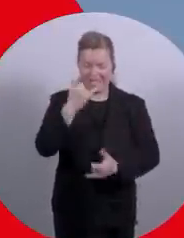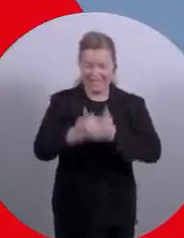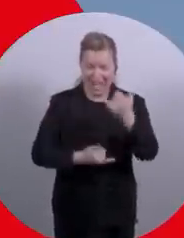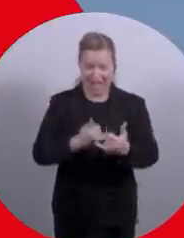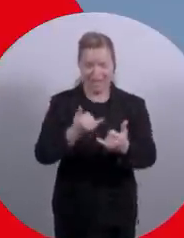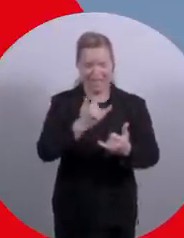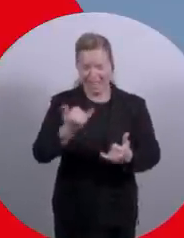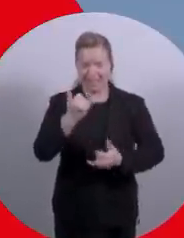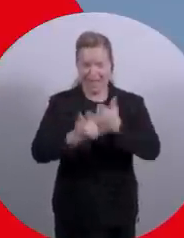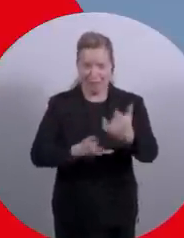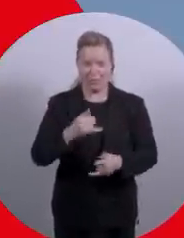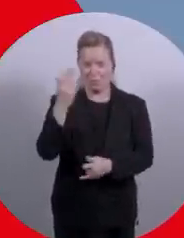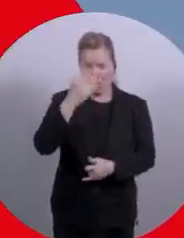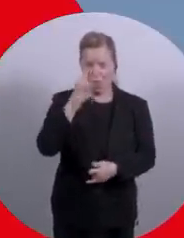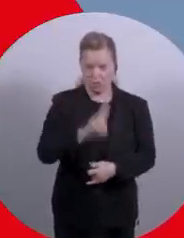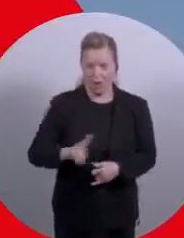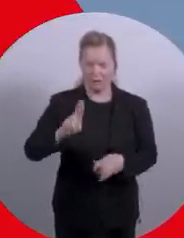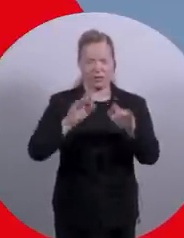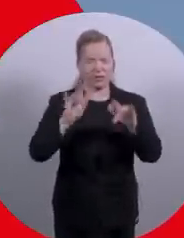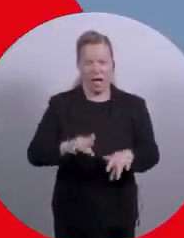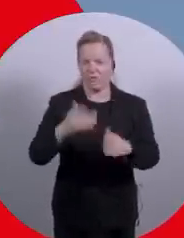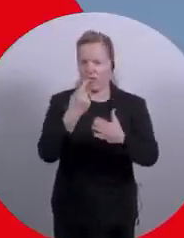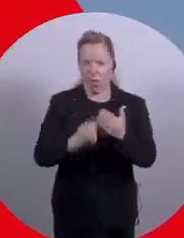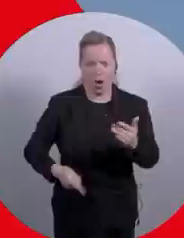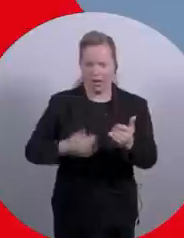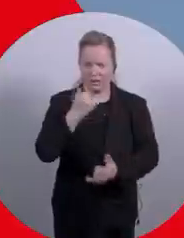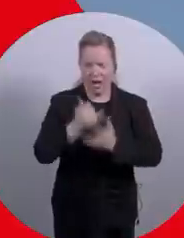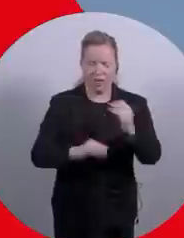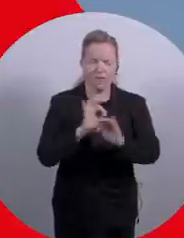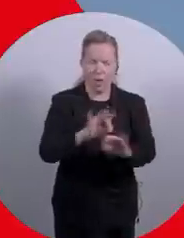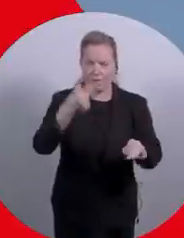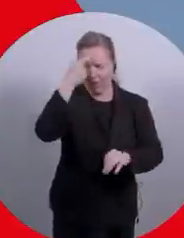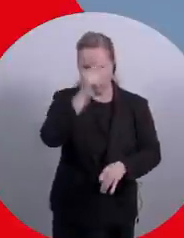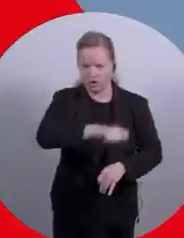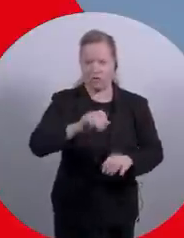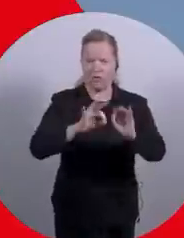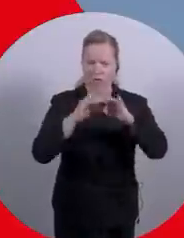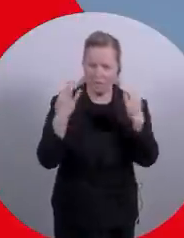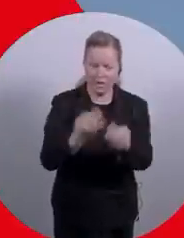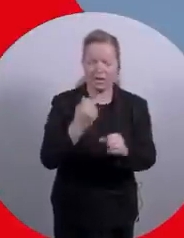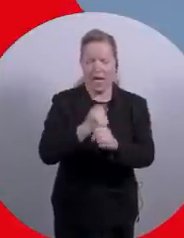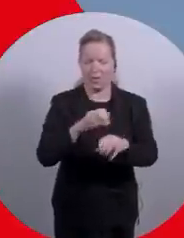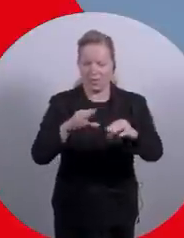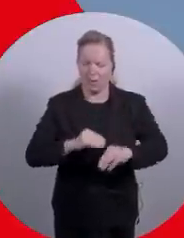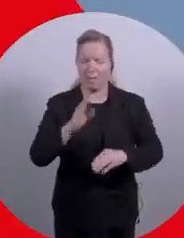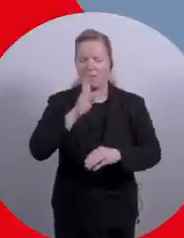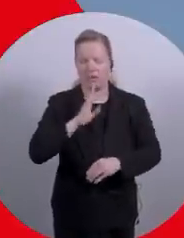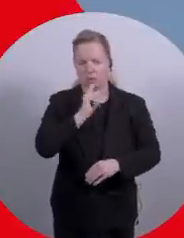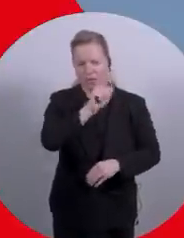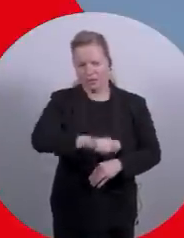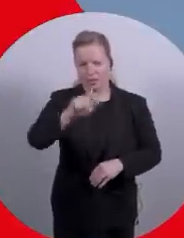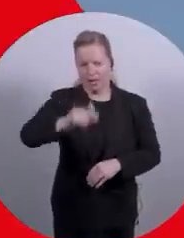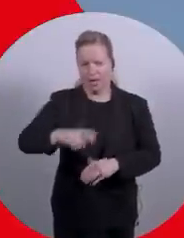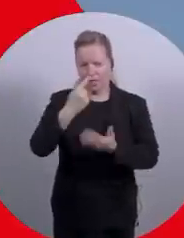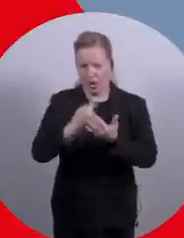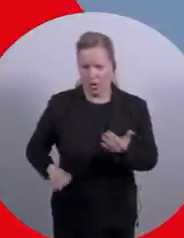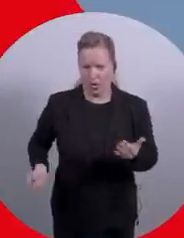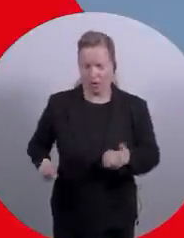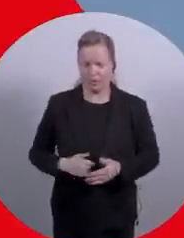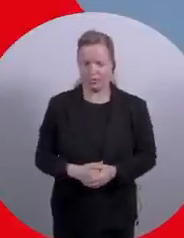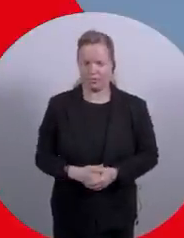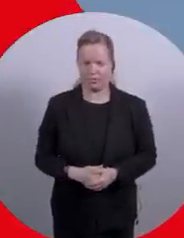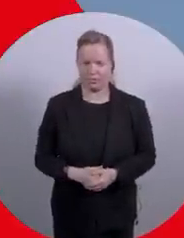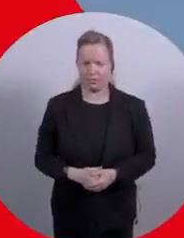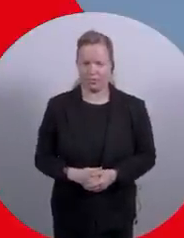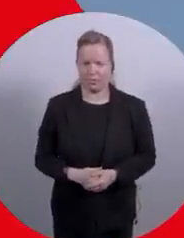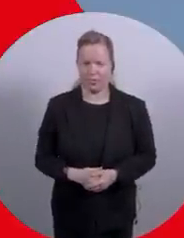Jahr für die Menschen für die Familien für die Frauen für die ArbeitnehmerInnen und die PensionistInnen wir haben